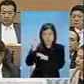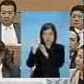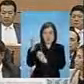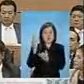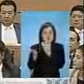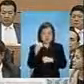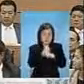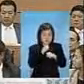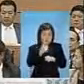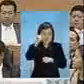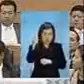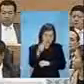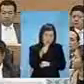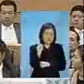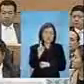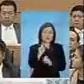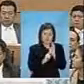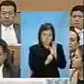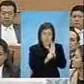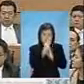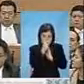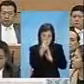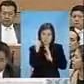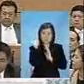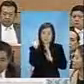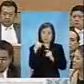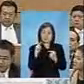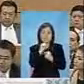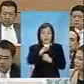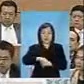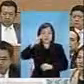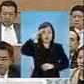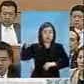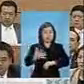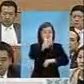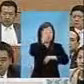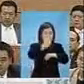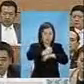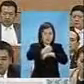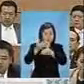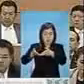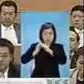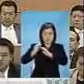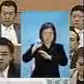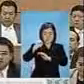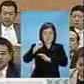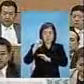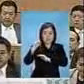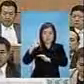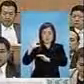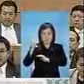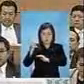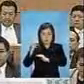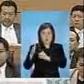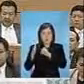ทำหน้าที่ได้ดีกว่าผมก็มีตัวอย่างครับหลังการยึดอำนาจคณะรัฐประหารตั้งสนช.สภานิติบัญญัติแห่งช